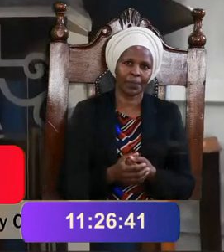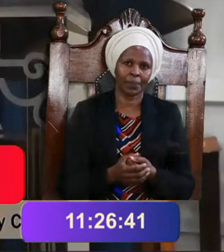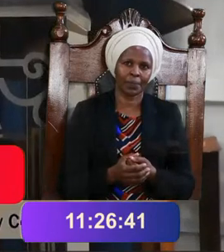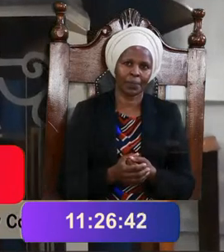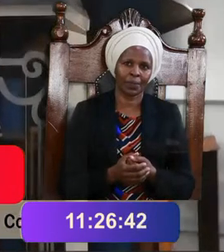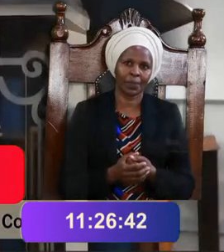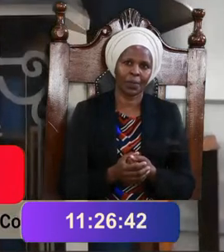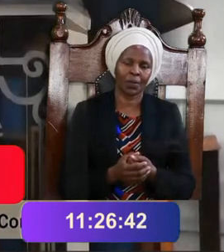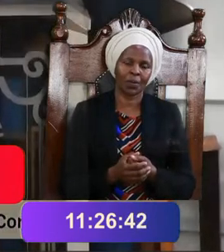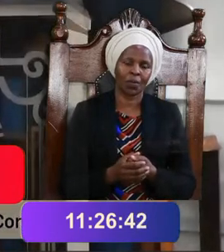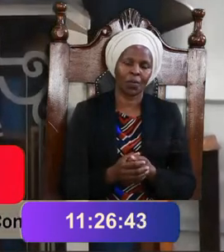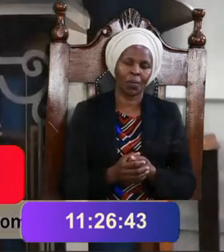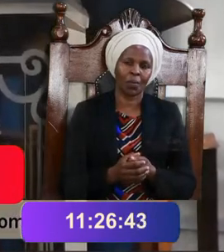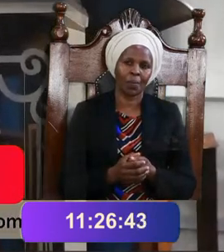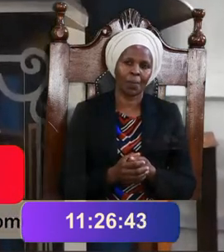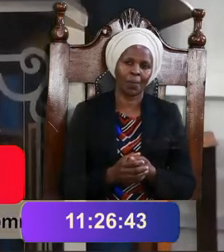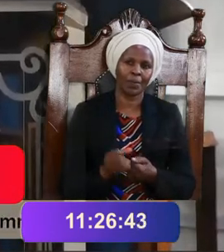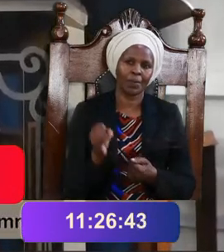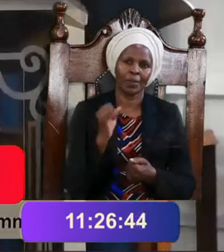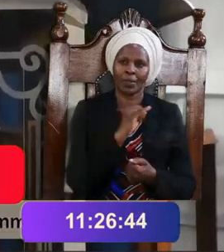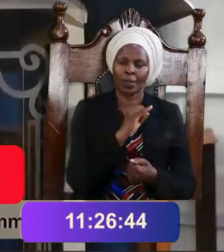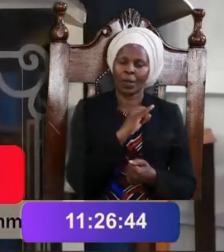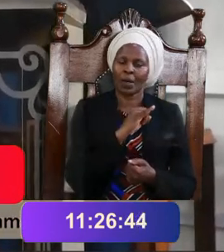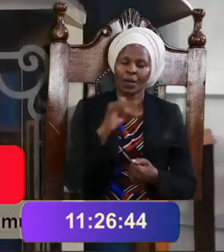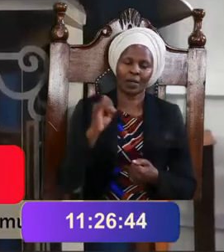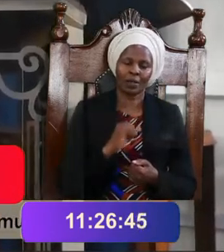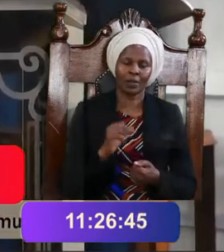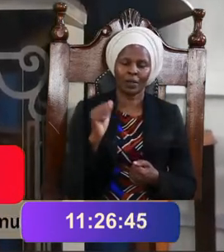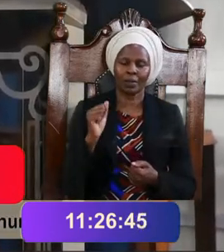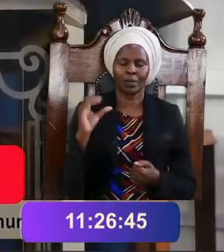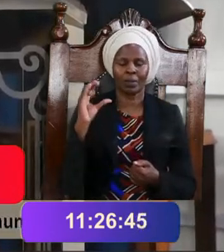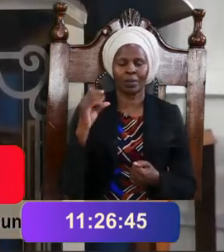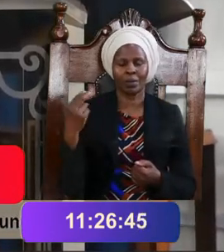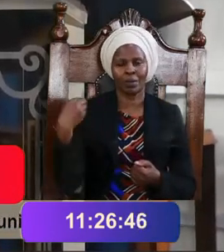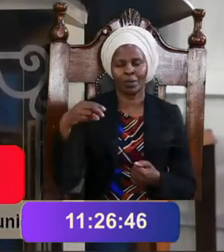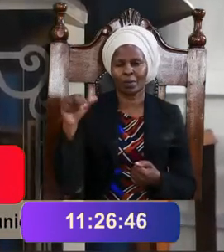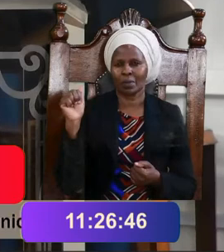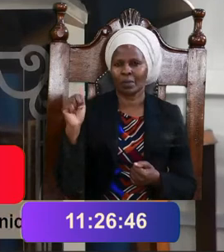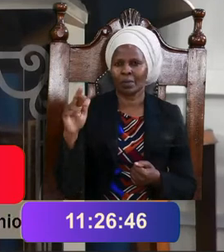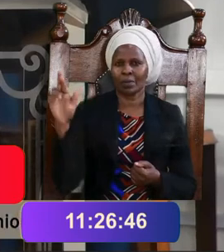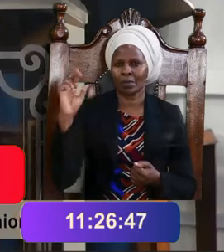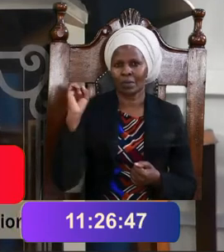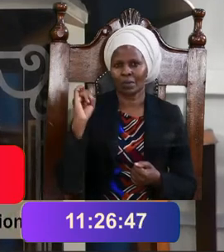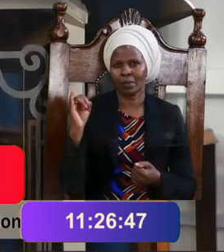linatoka katika kitabu cha Zekaria mlango wa 9